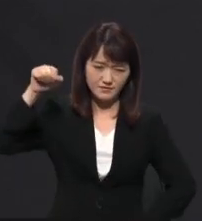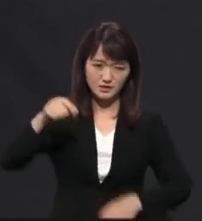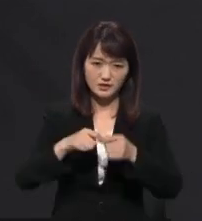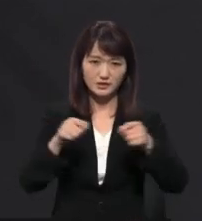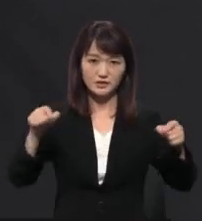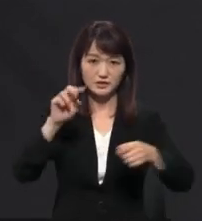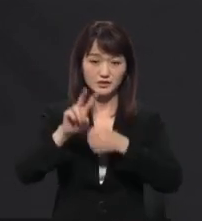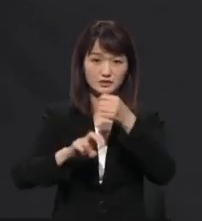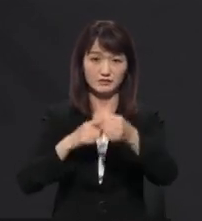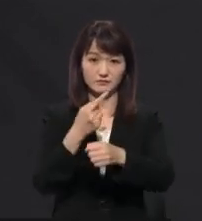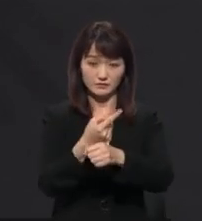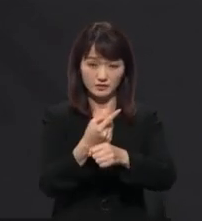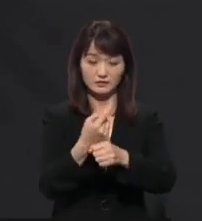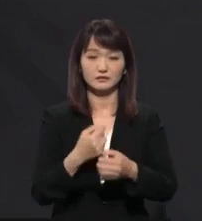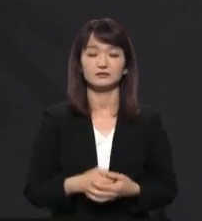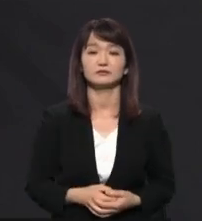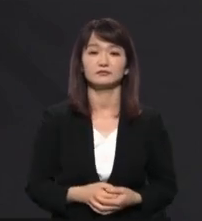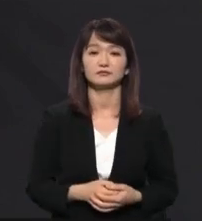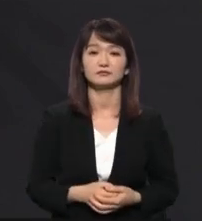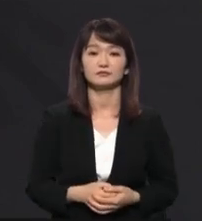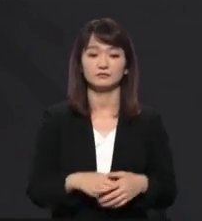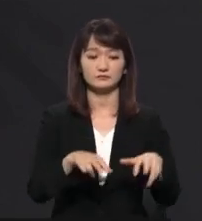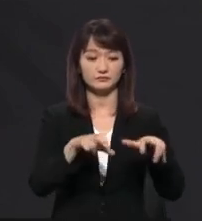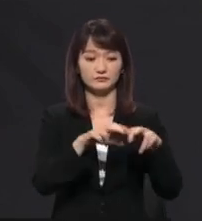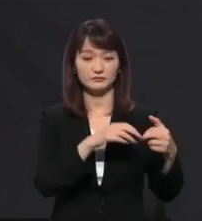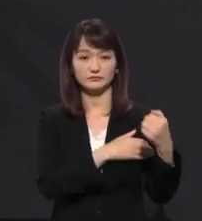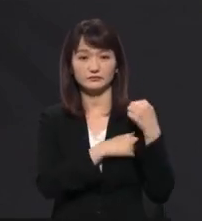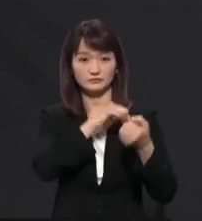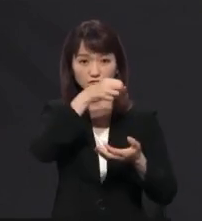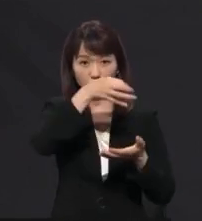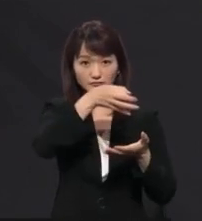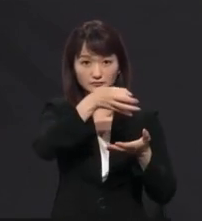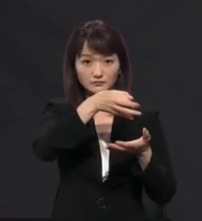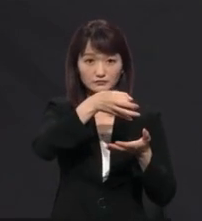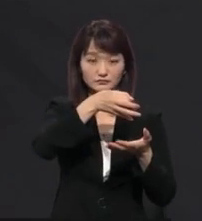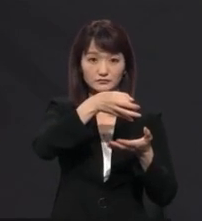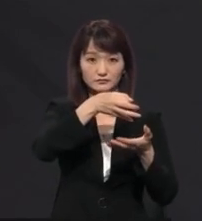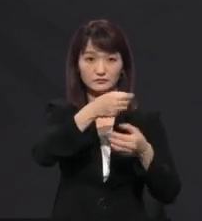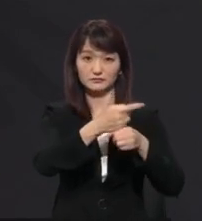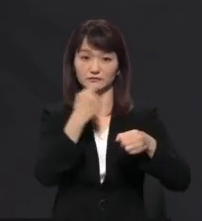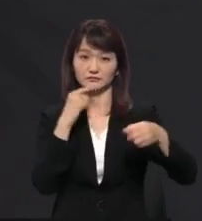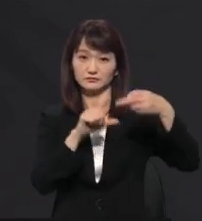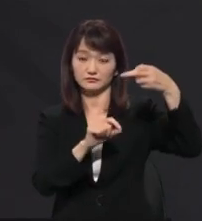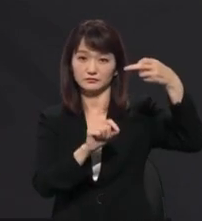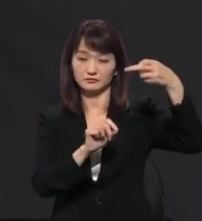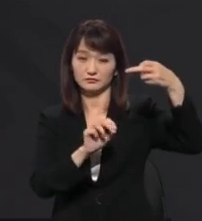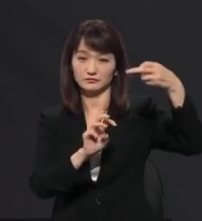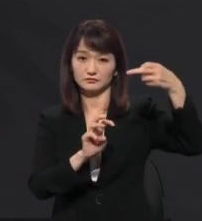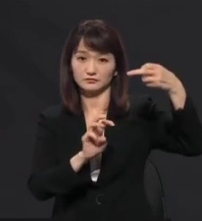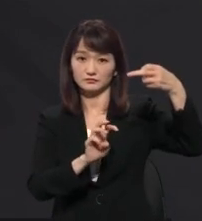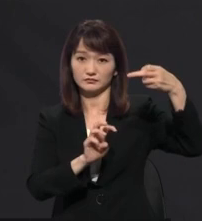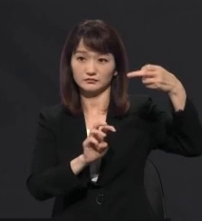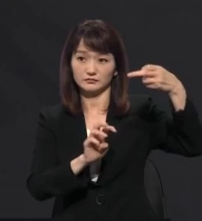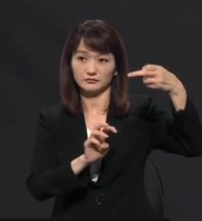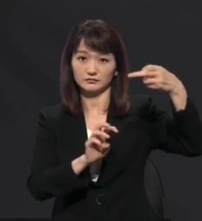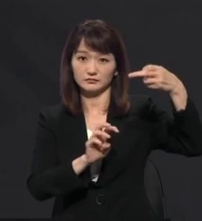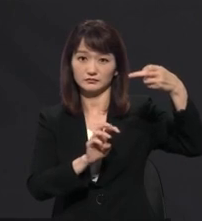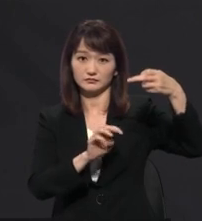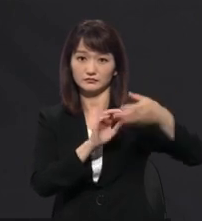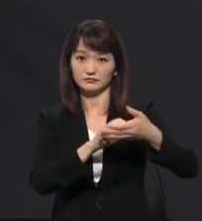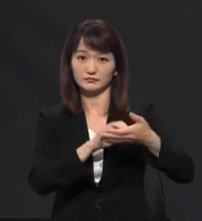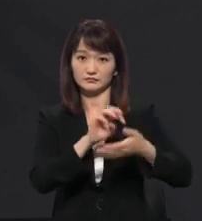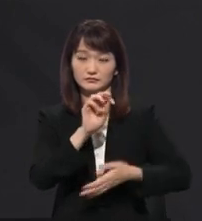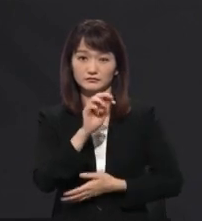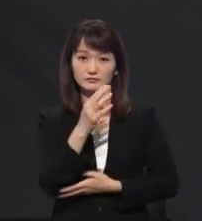21년 예 그리고 저희가 이야기하는 장애인 권리 예산은 작년 12월 3일부터 저희가 34차례나